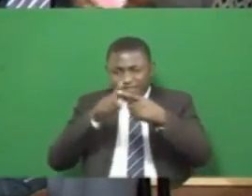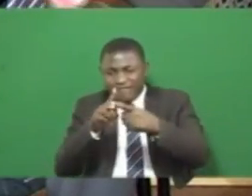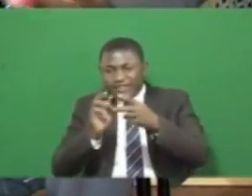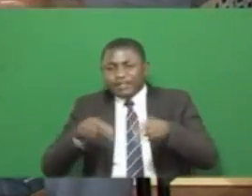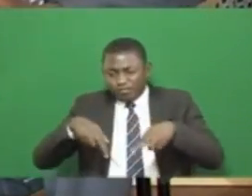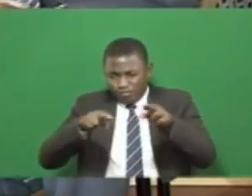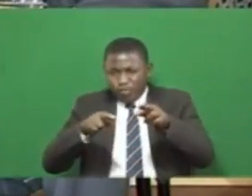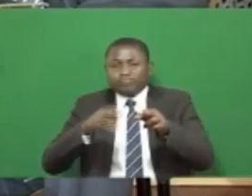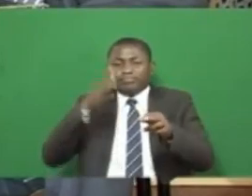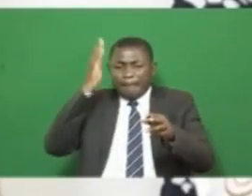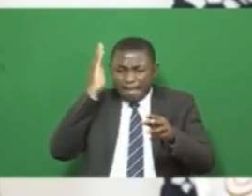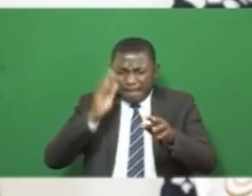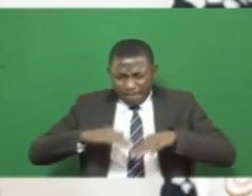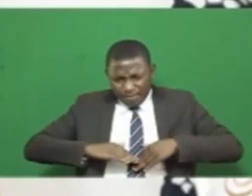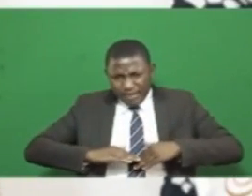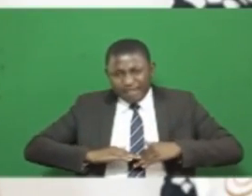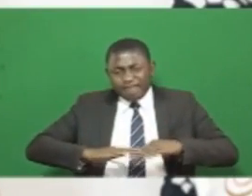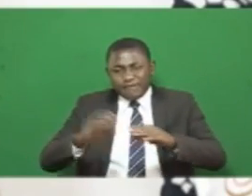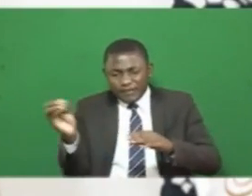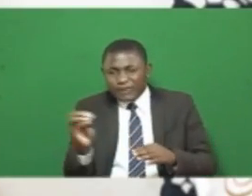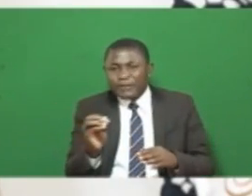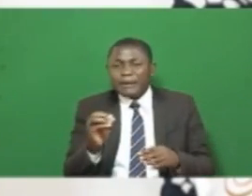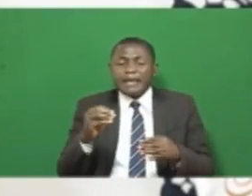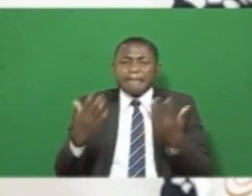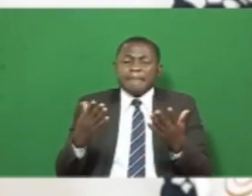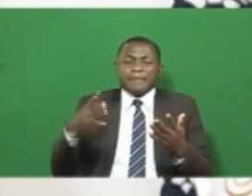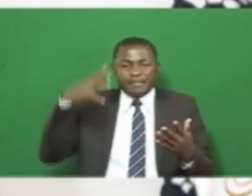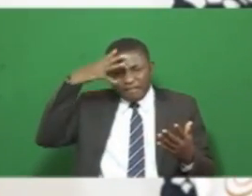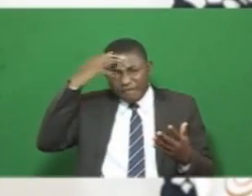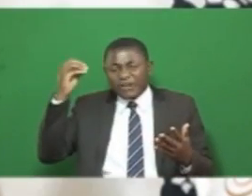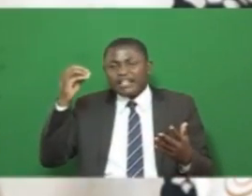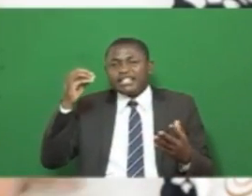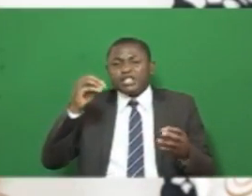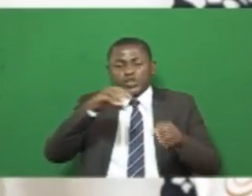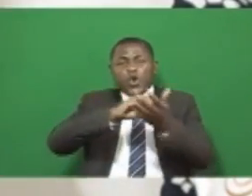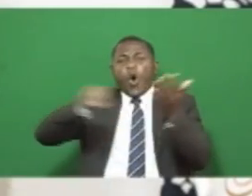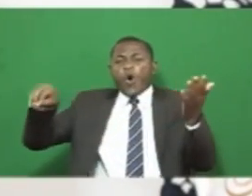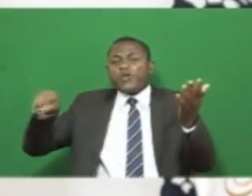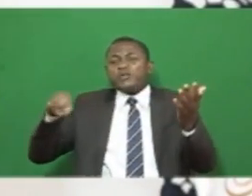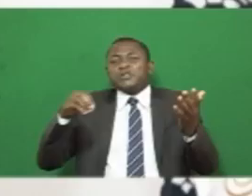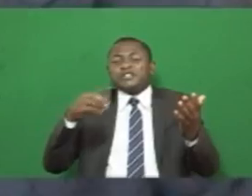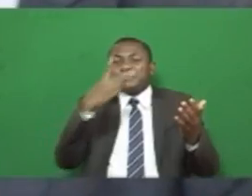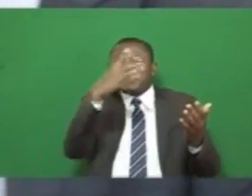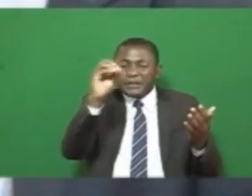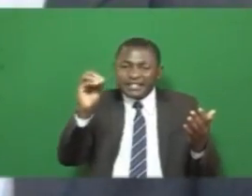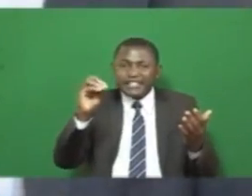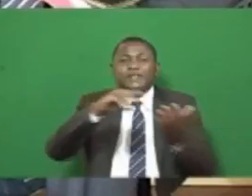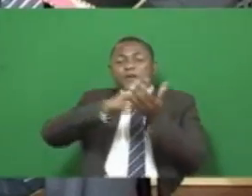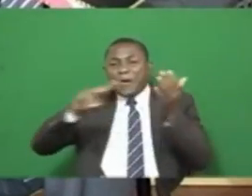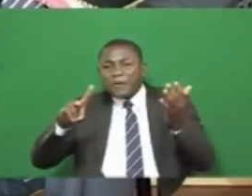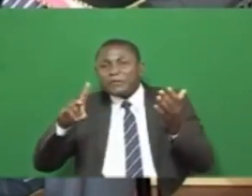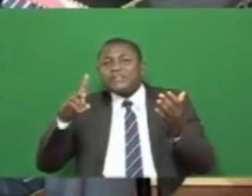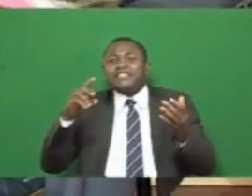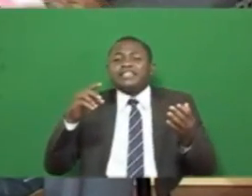matombo. Hapasisina. Asi vokanganwa kubvisa chisaini chiyacho chekuti 20. Iwo ungofamba ne 20 dzacho. Ipo paakubvumidzwa hapo